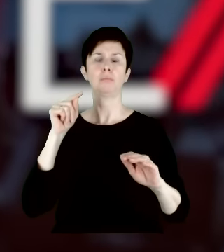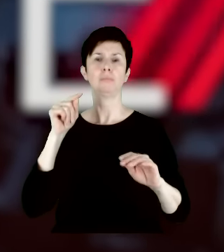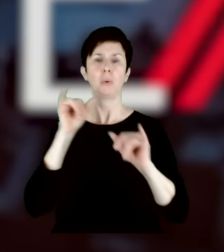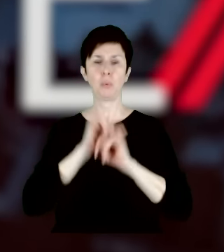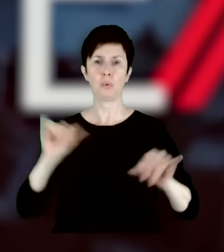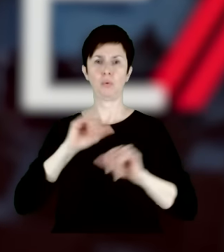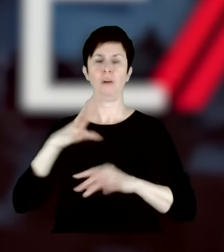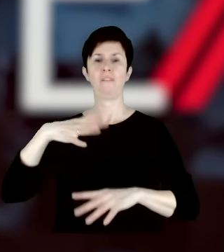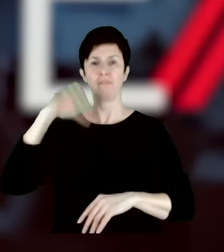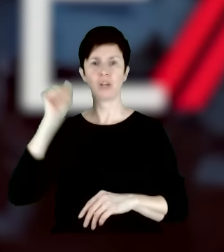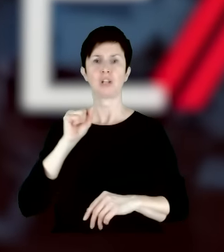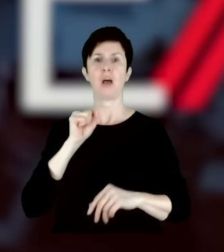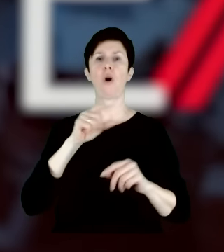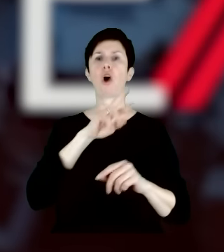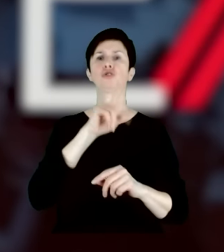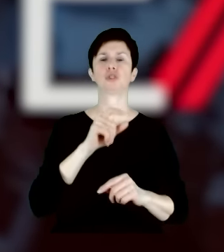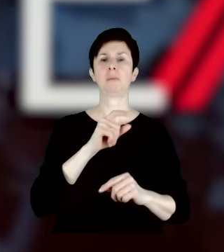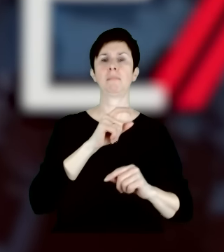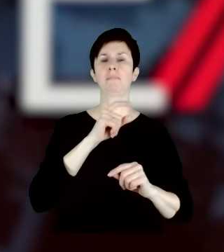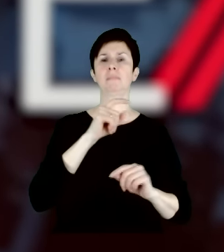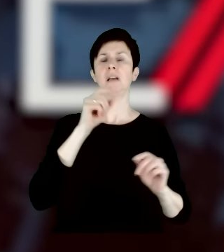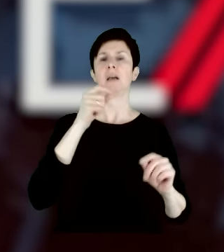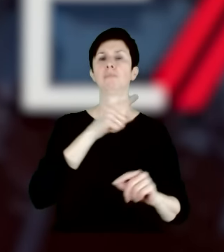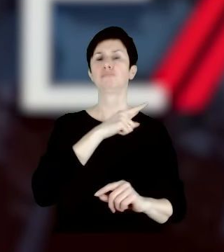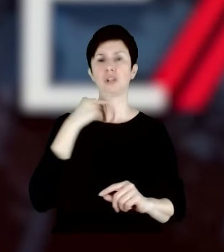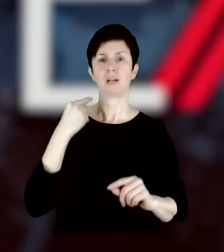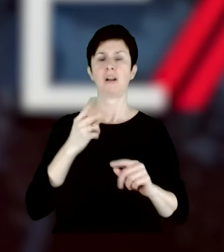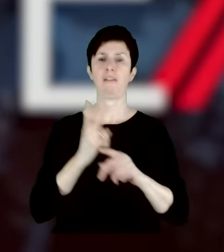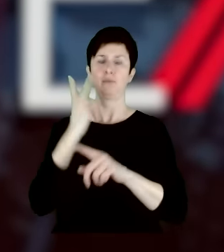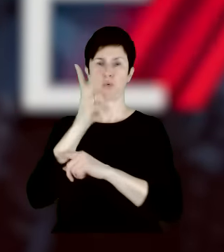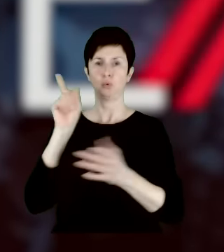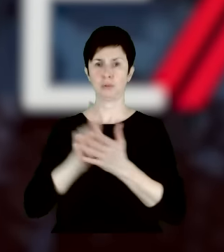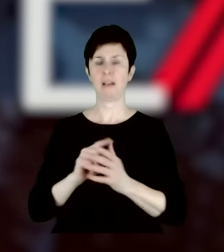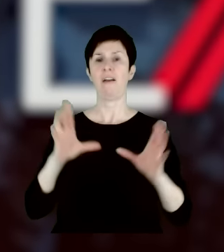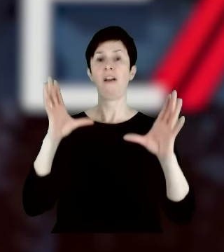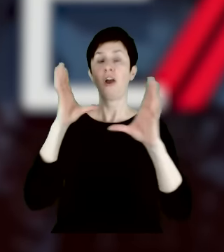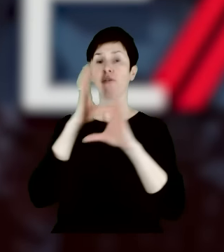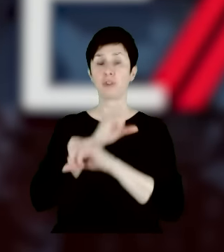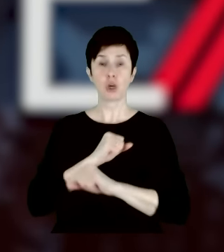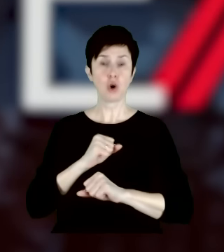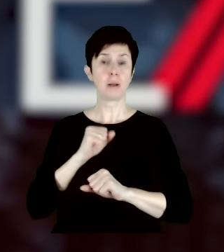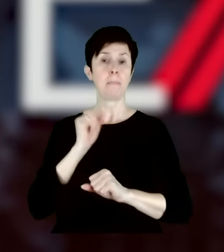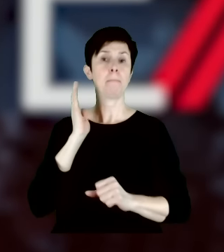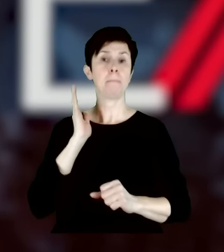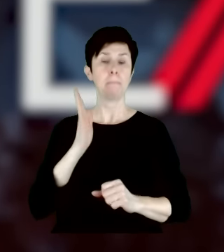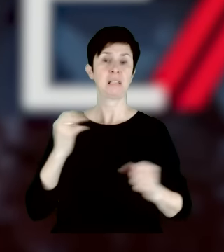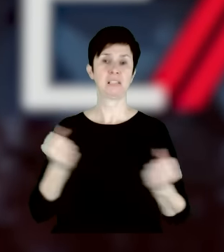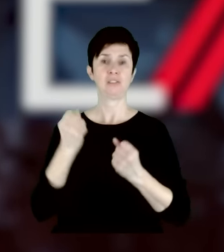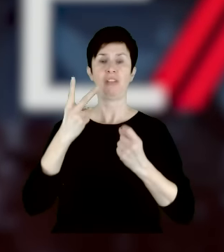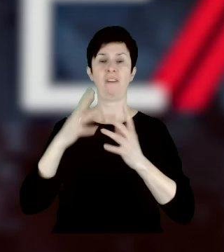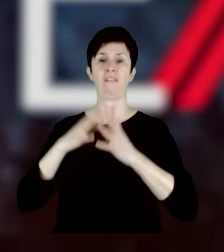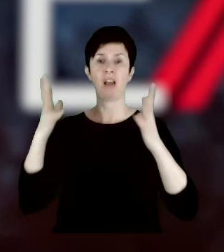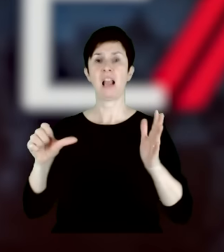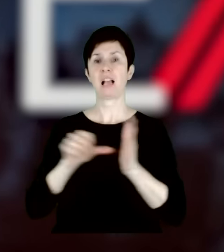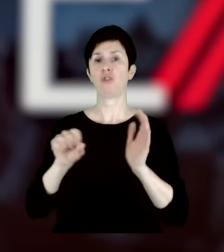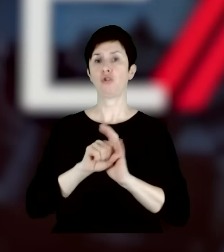Rzym 3-0 i awansował do ćwierćfinału Ligi Mistrzów. Wieczorem o postawienie kropki nad i postarają się dwaj wielcy kandydaci do tytułu